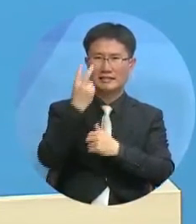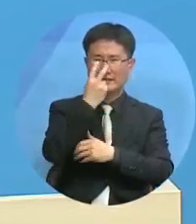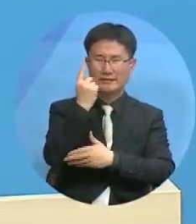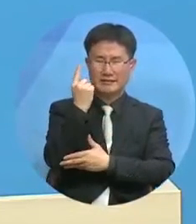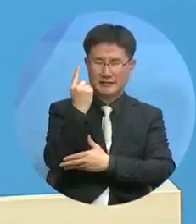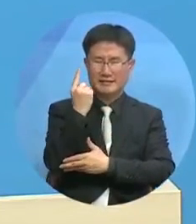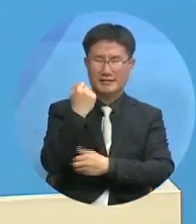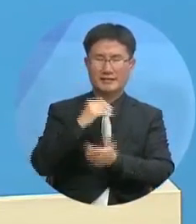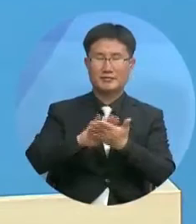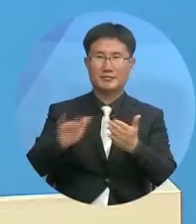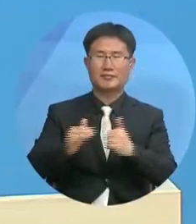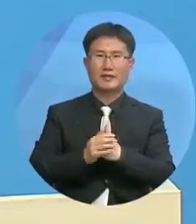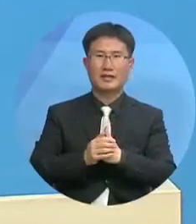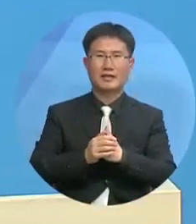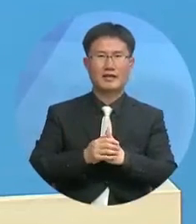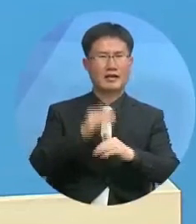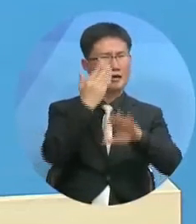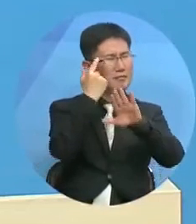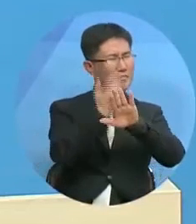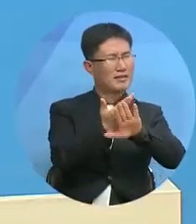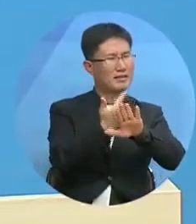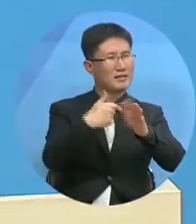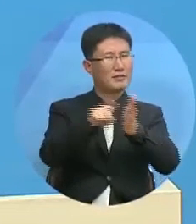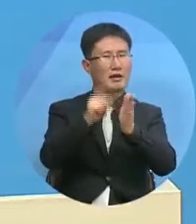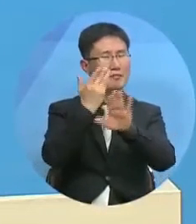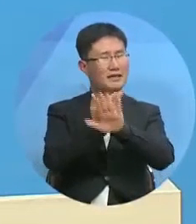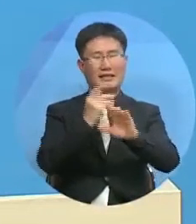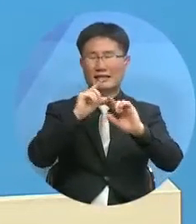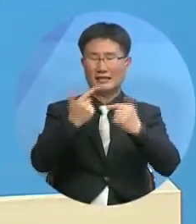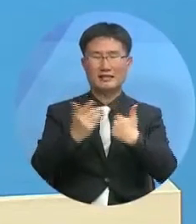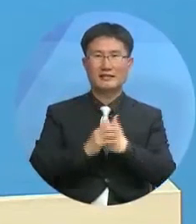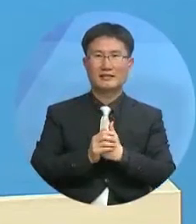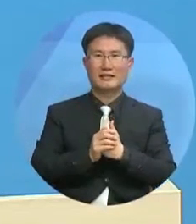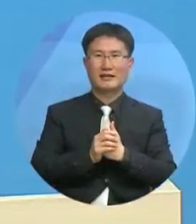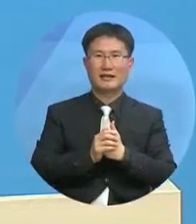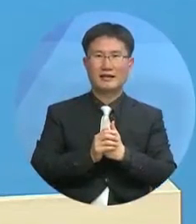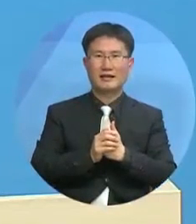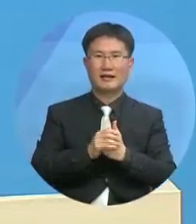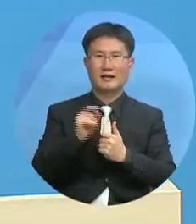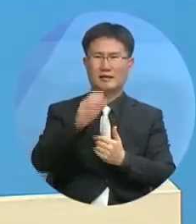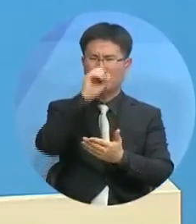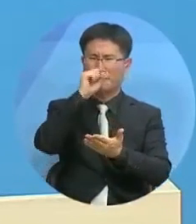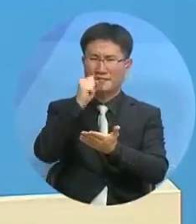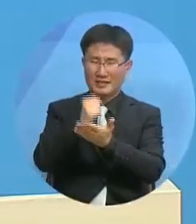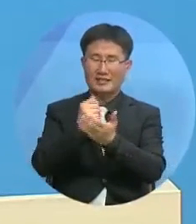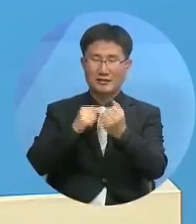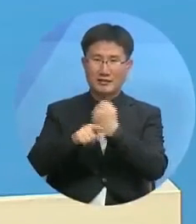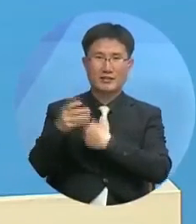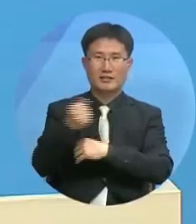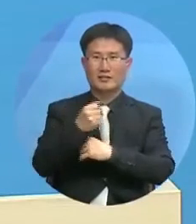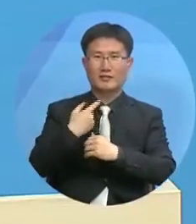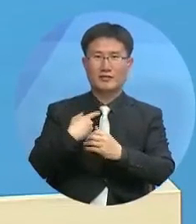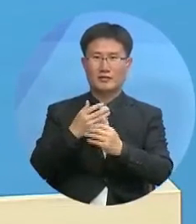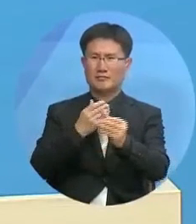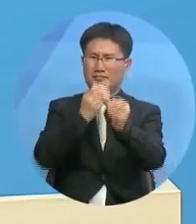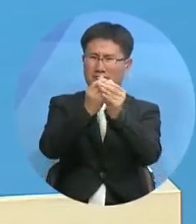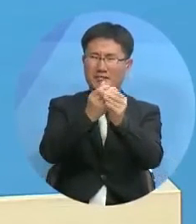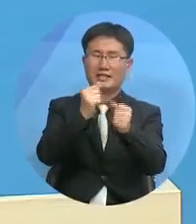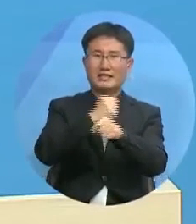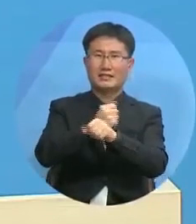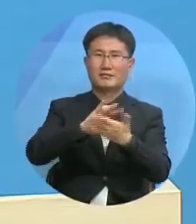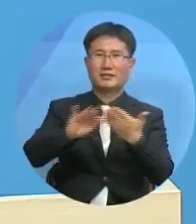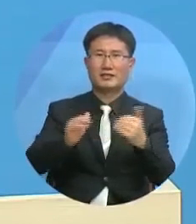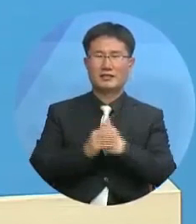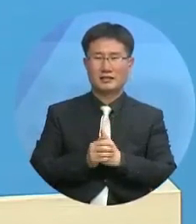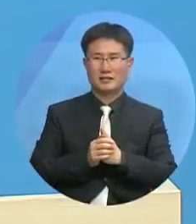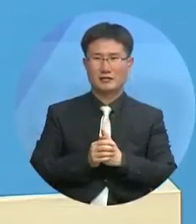것입니다. 반대를 위한 반대를 하는 것이 아니라 합리적인 대안으로 경쟁하겠습니다. 또 남비